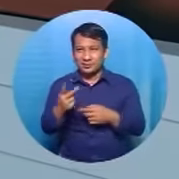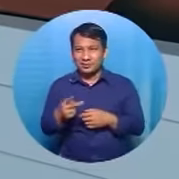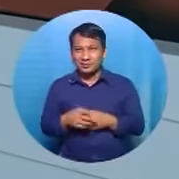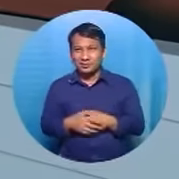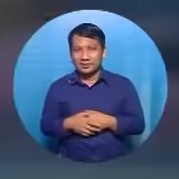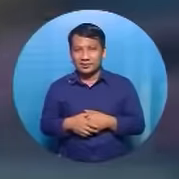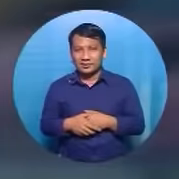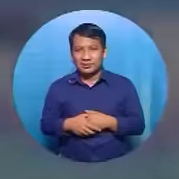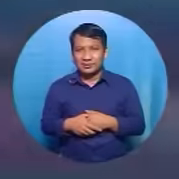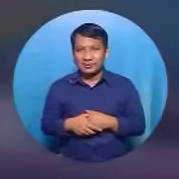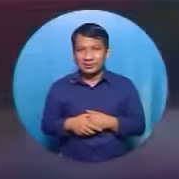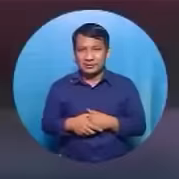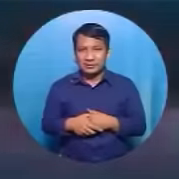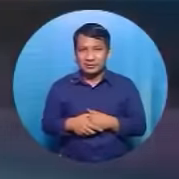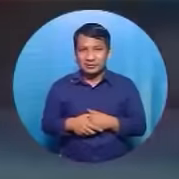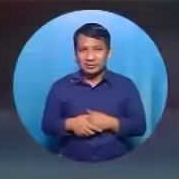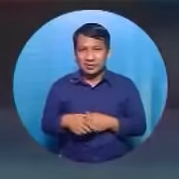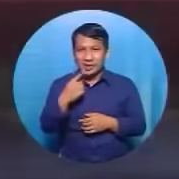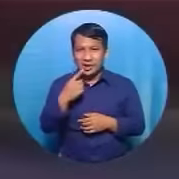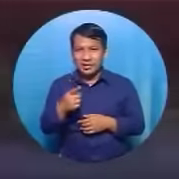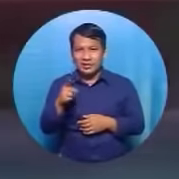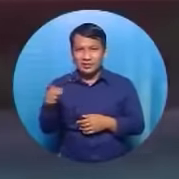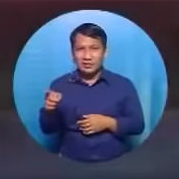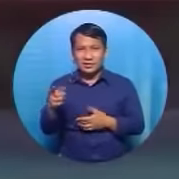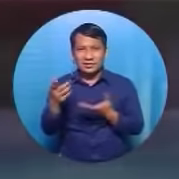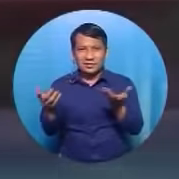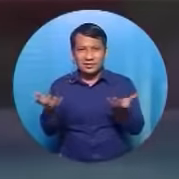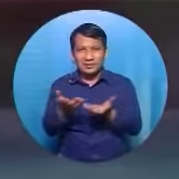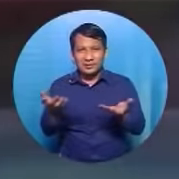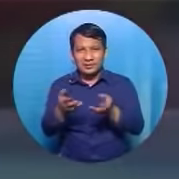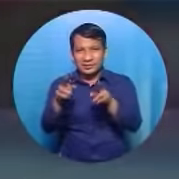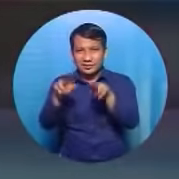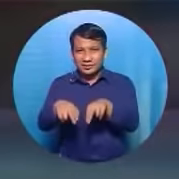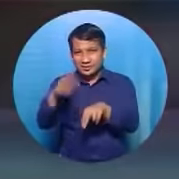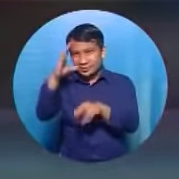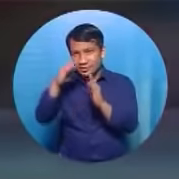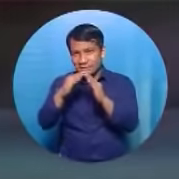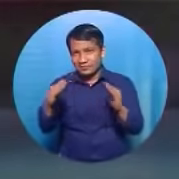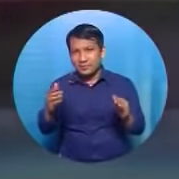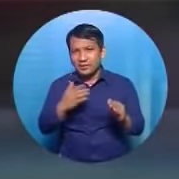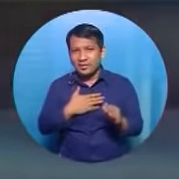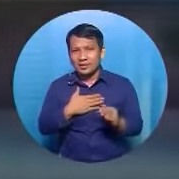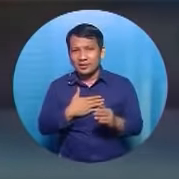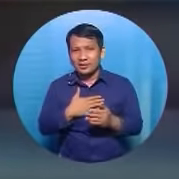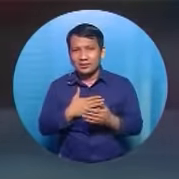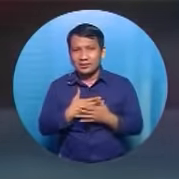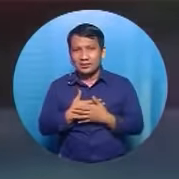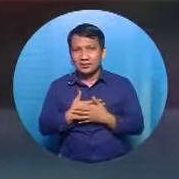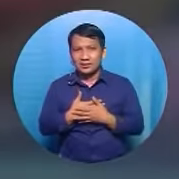go, roll. Muni akong kabil, ang kabit sa akong bana, o ang akong bana.